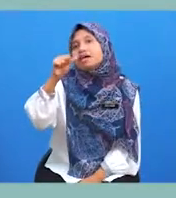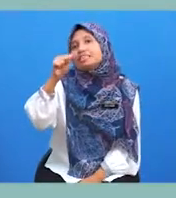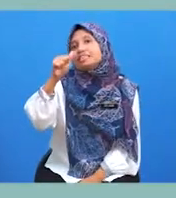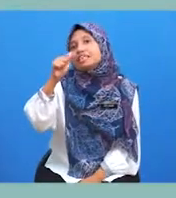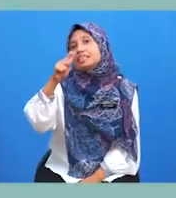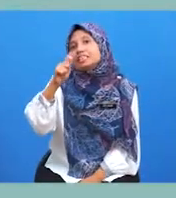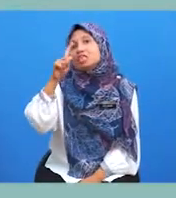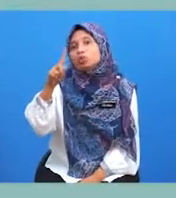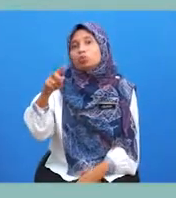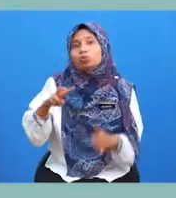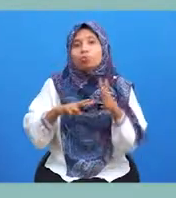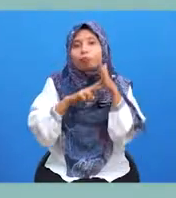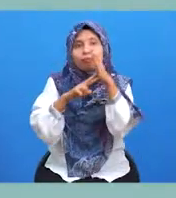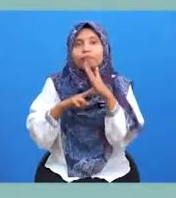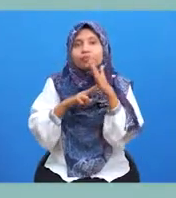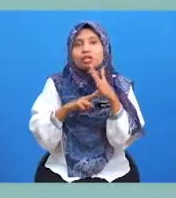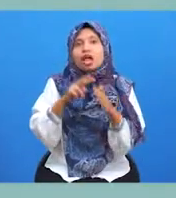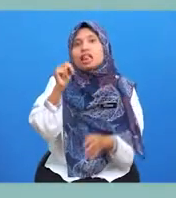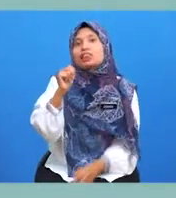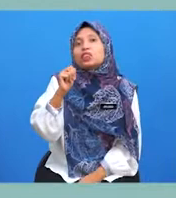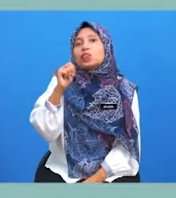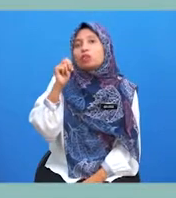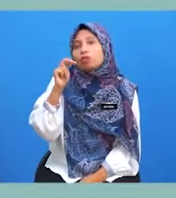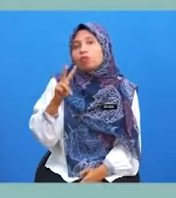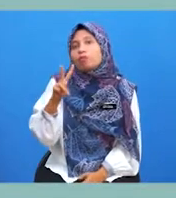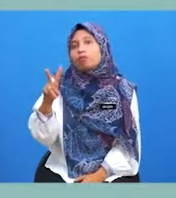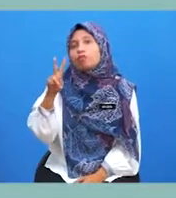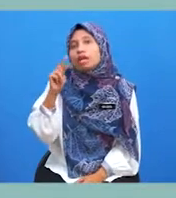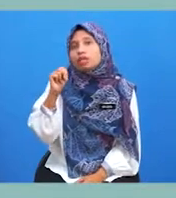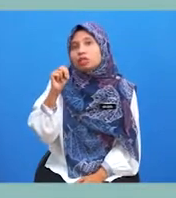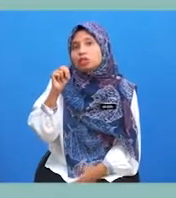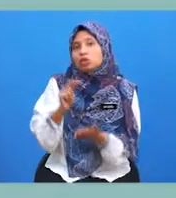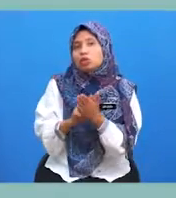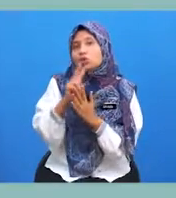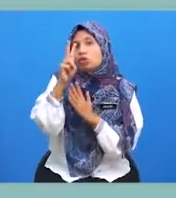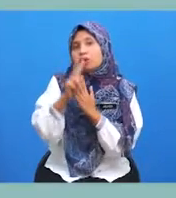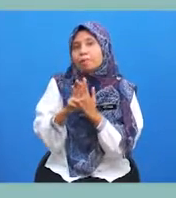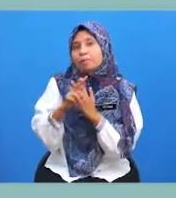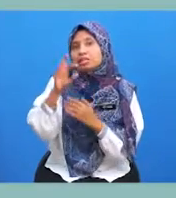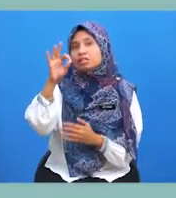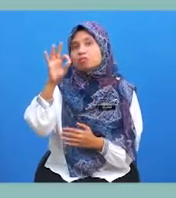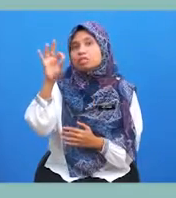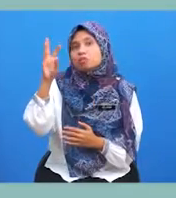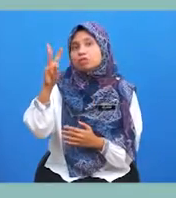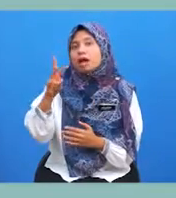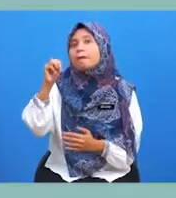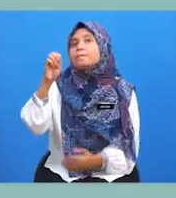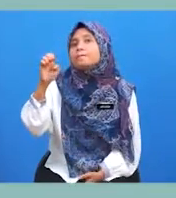1. Pada November 1996, pelancaran Mayasat